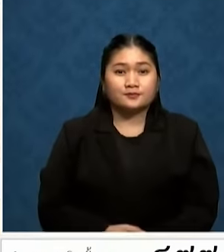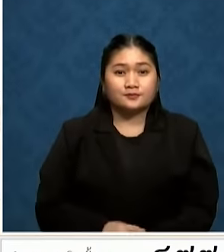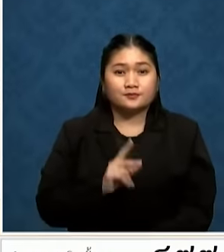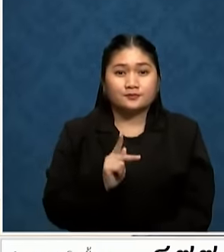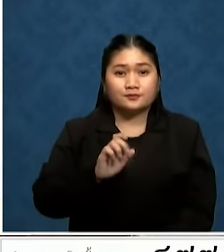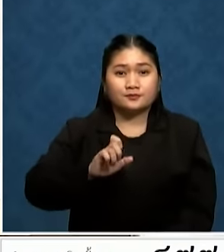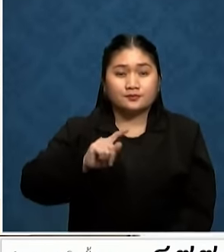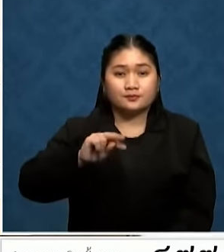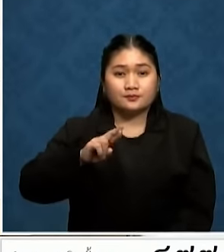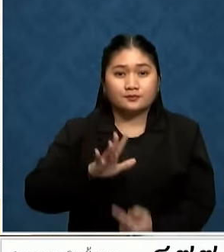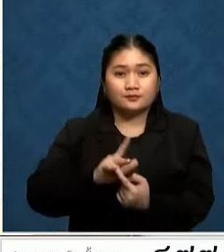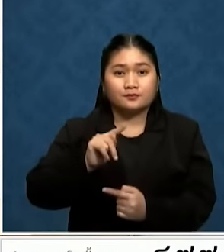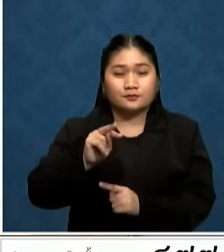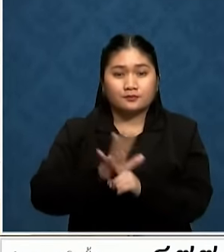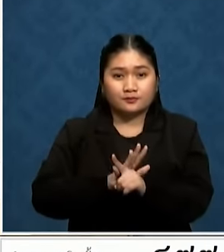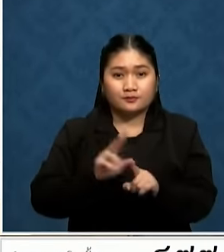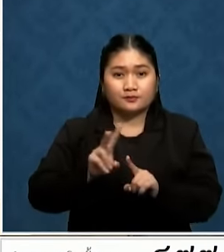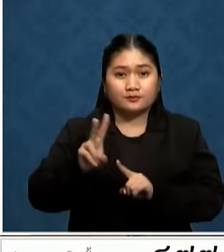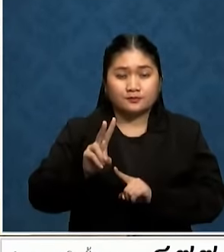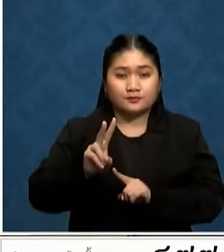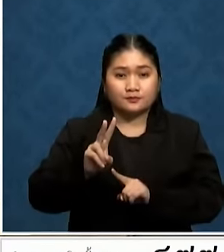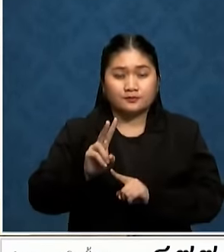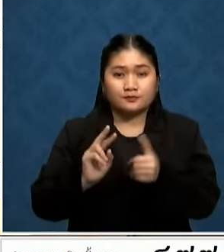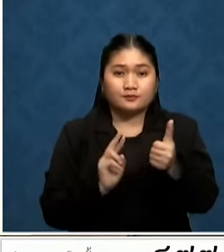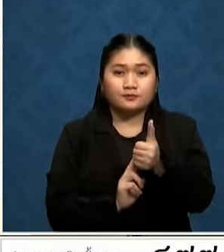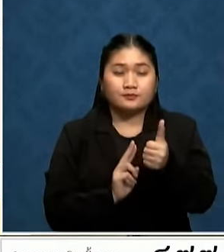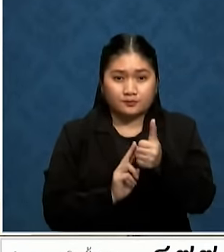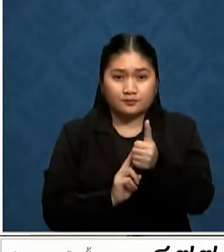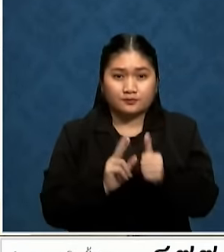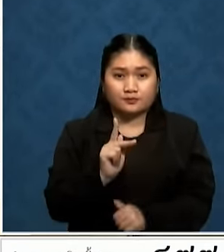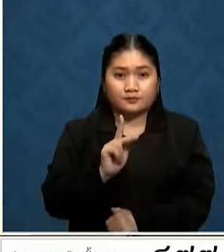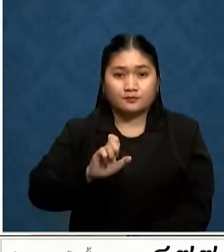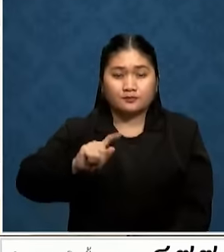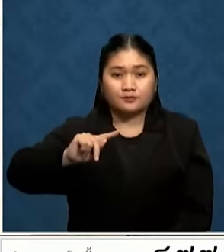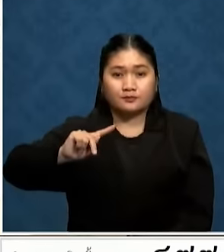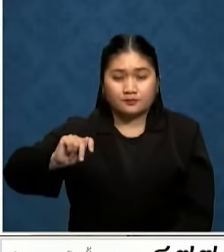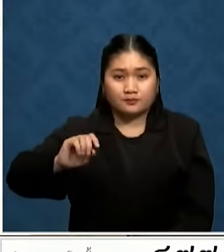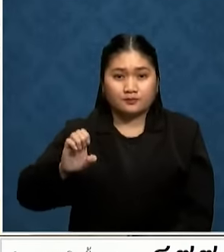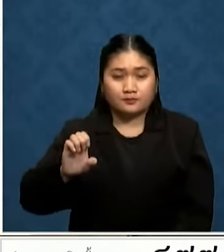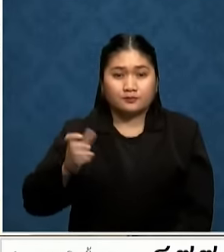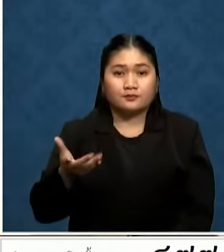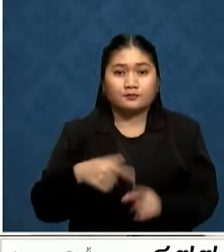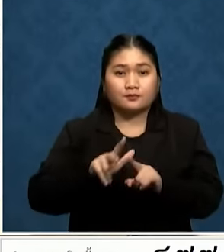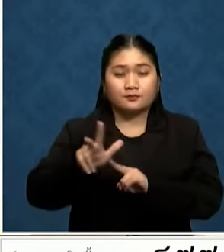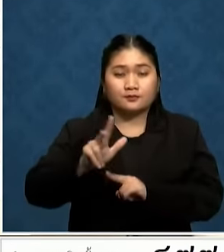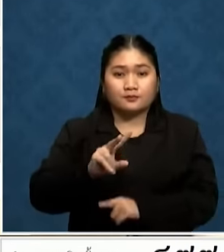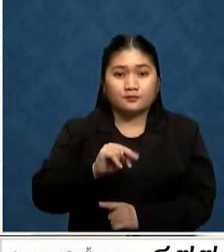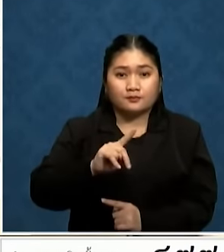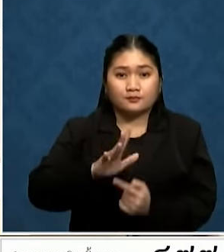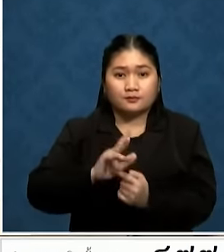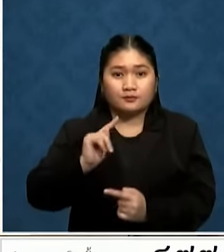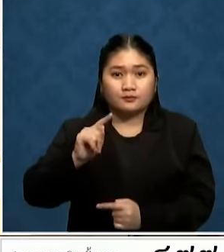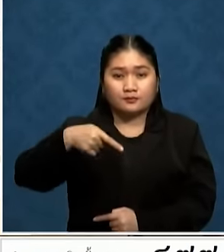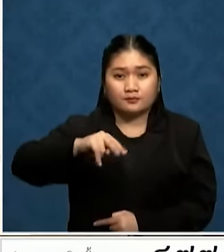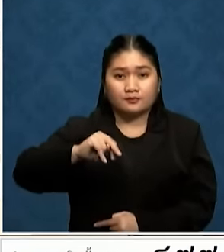ในกิตตรัฐนรรนอง2. ลองสัตสดาจาร์กิตติริมสกุล3.นนัฐพงสุป